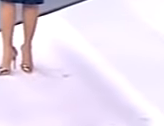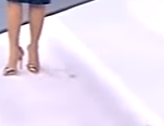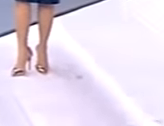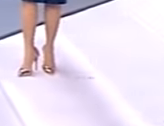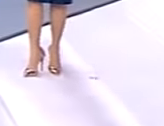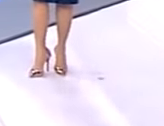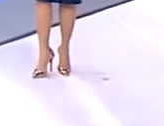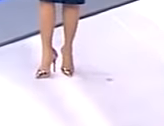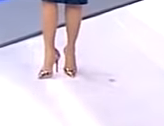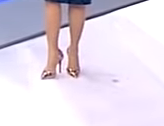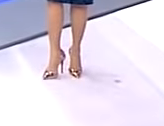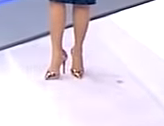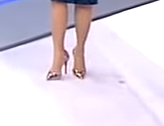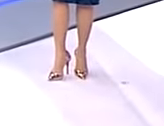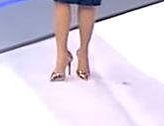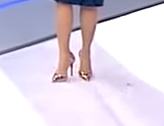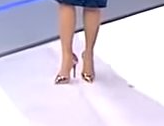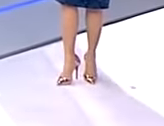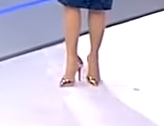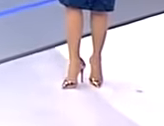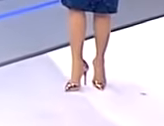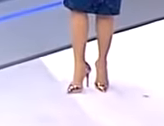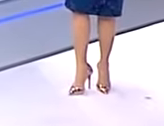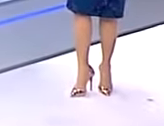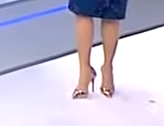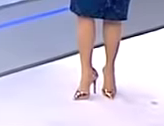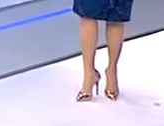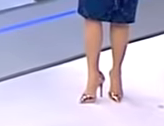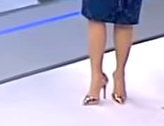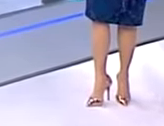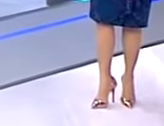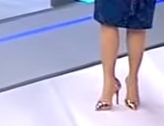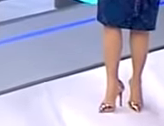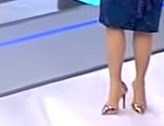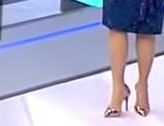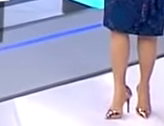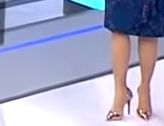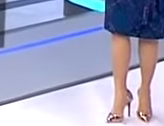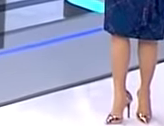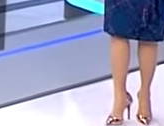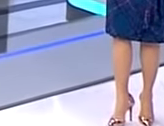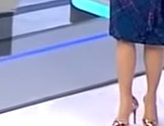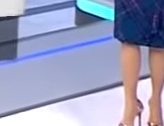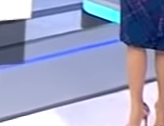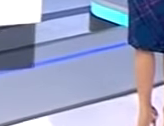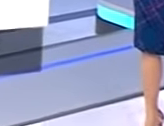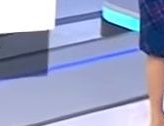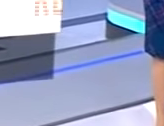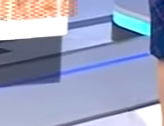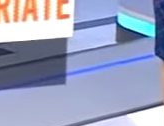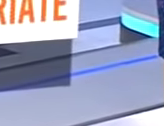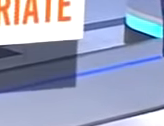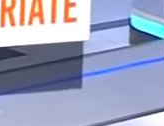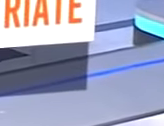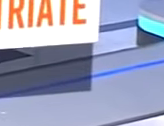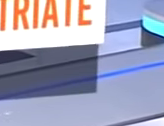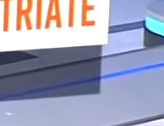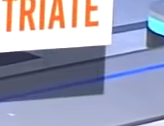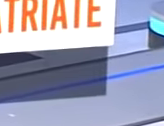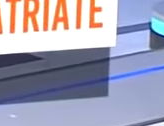fresh cases o test results na lumabas sa huling tatlong araw. 149 ang galing sa Metro